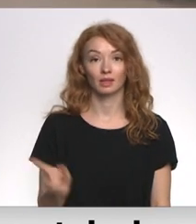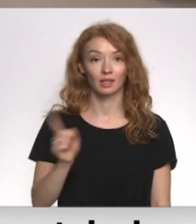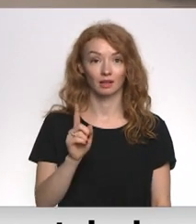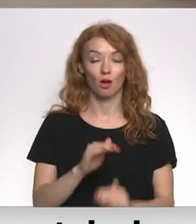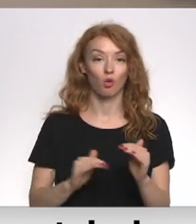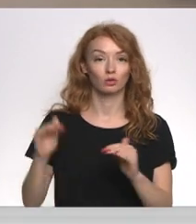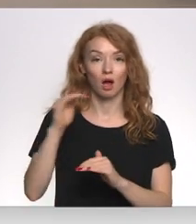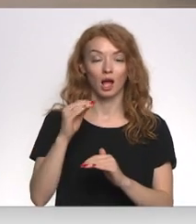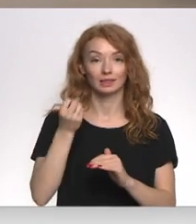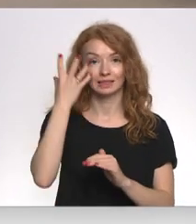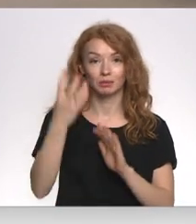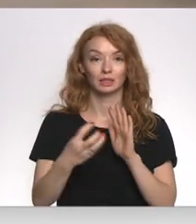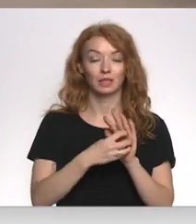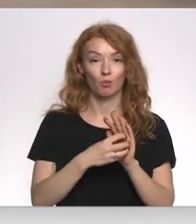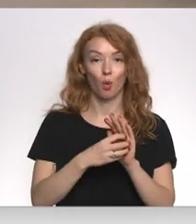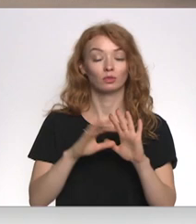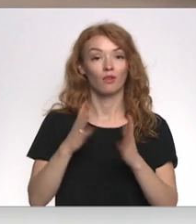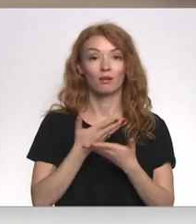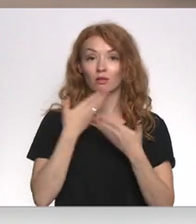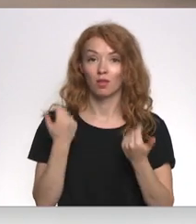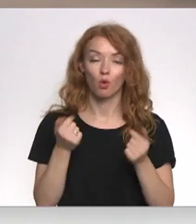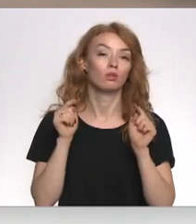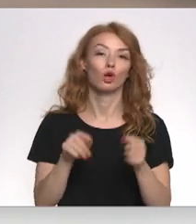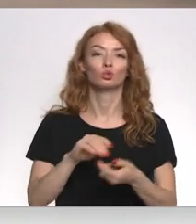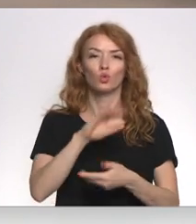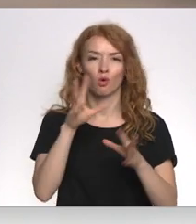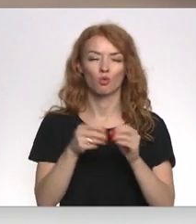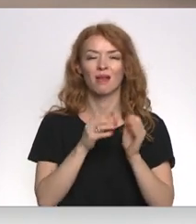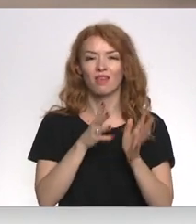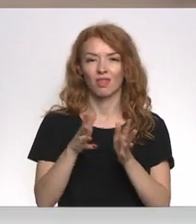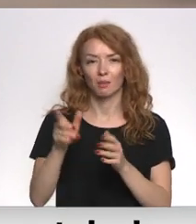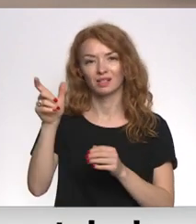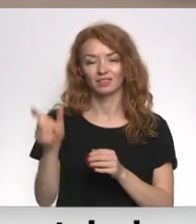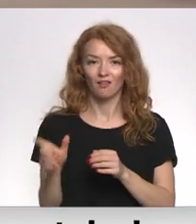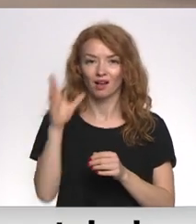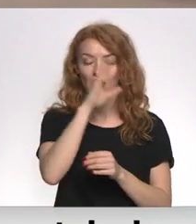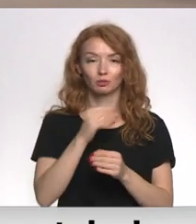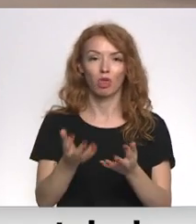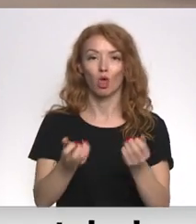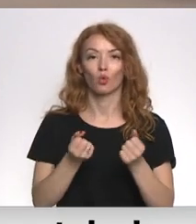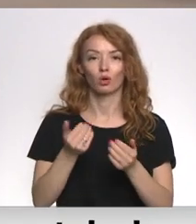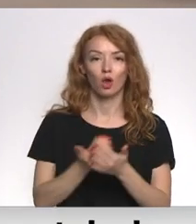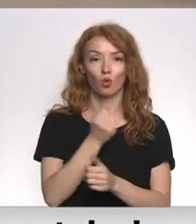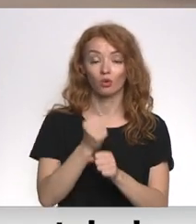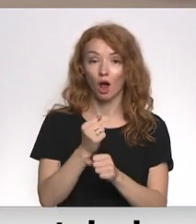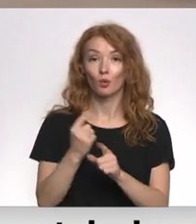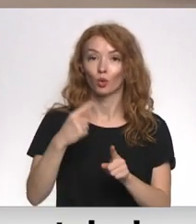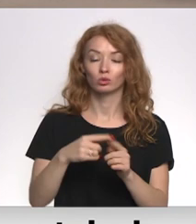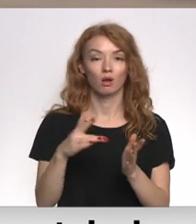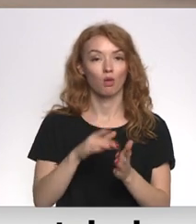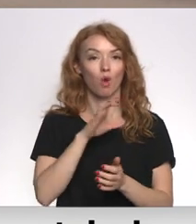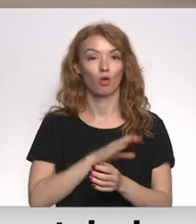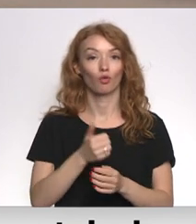augstākās izglītības diploms kabatā vai nav, tas kopumā ietekmē cilvēku izredzes darba tirgu un to, kādu algu viņš